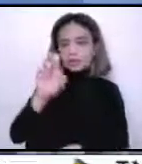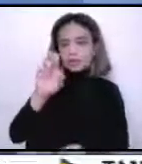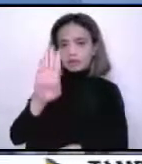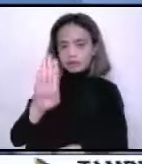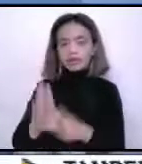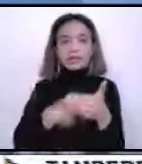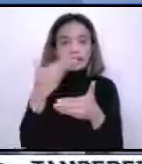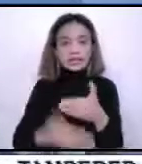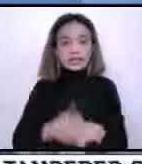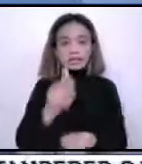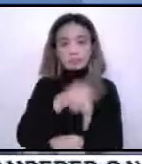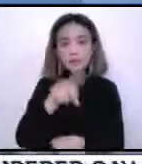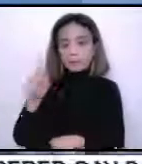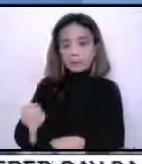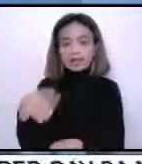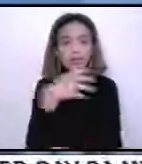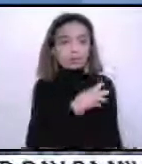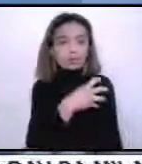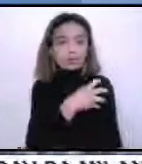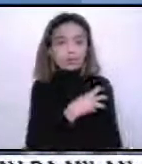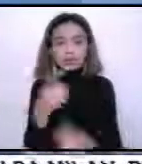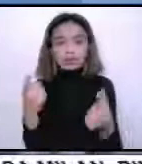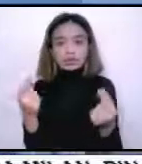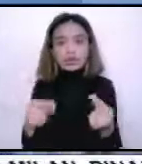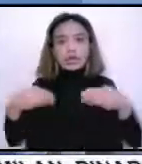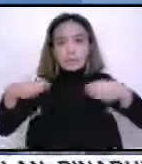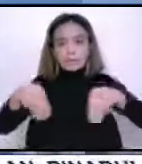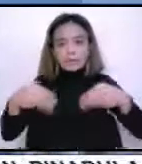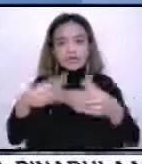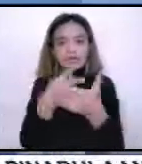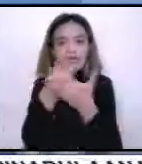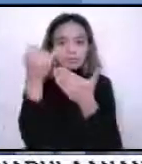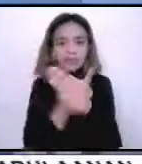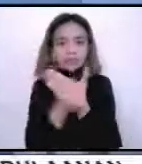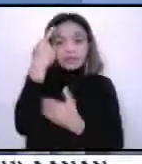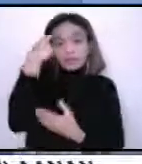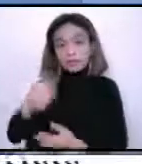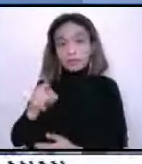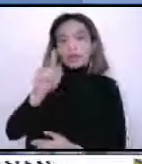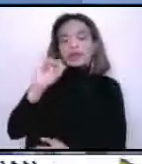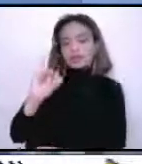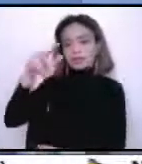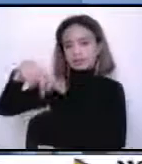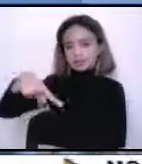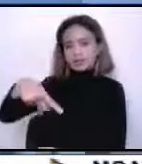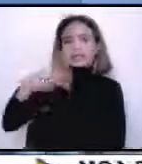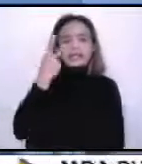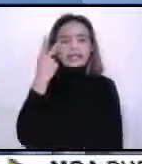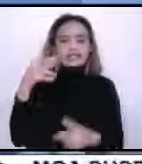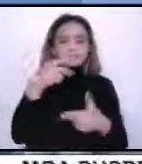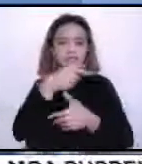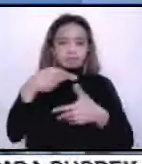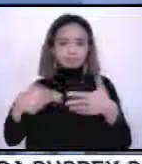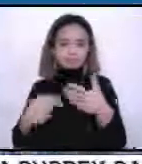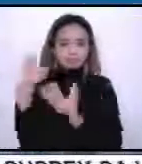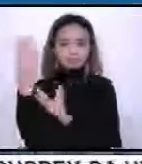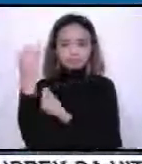pulis naglunsad ng Talipapa Project para sa mga katutubo. Si Justin Lascano sa detalye, Rise and Shine,